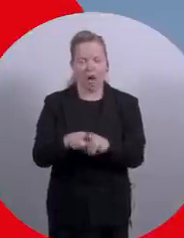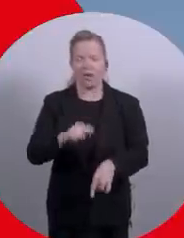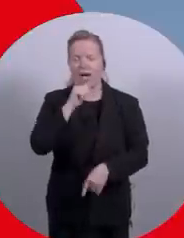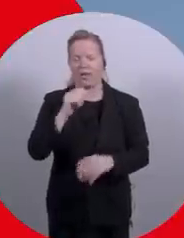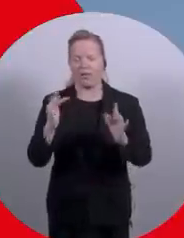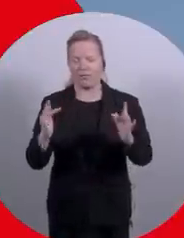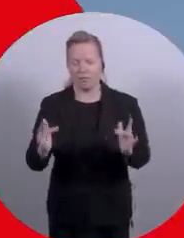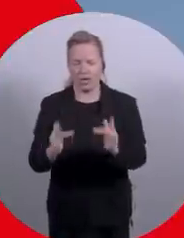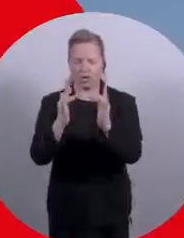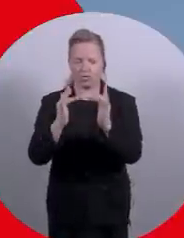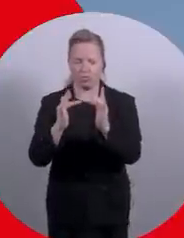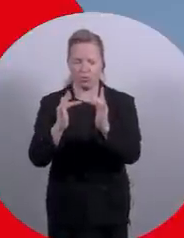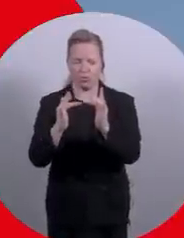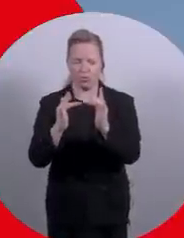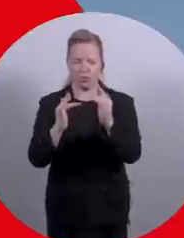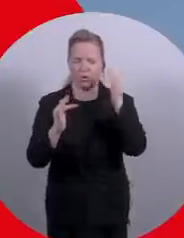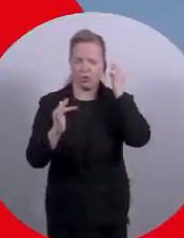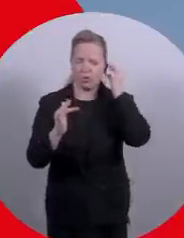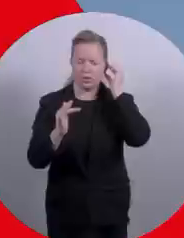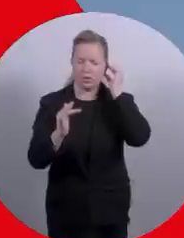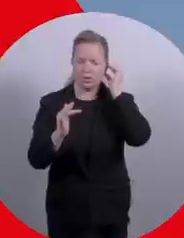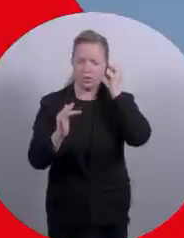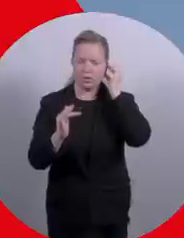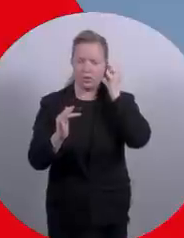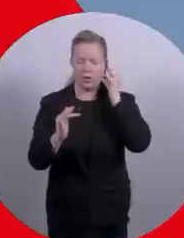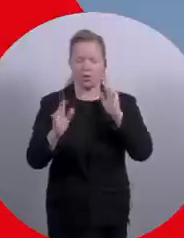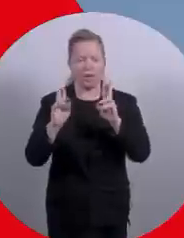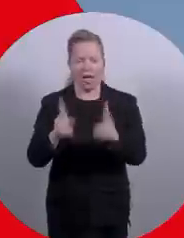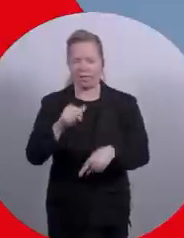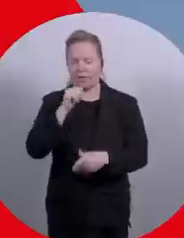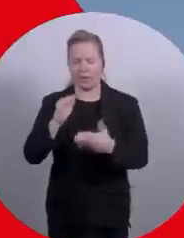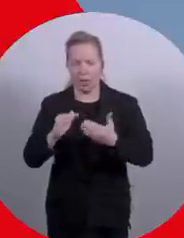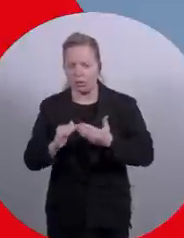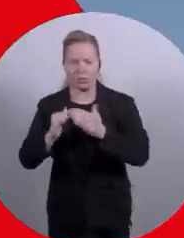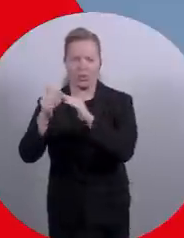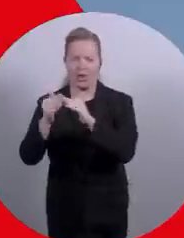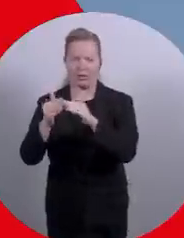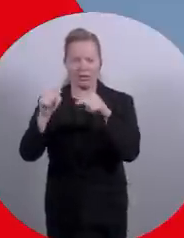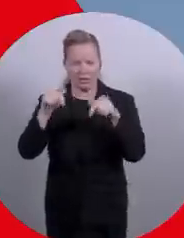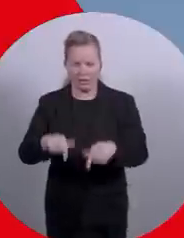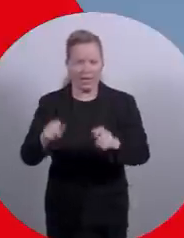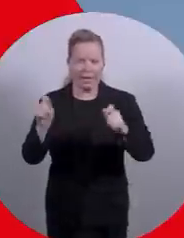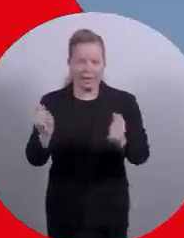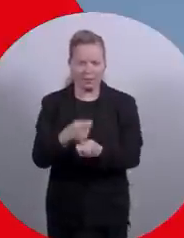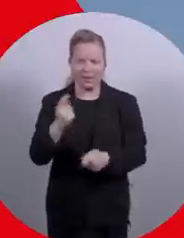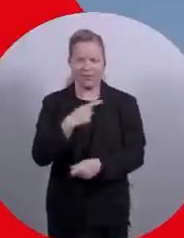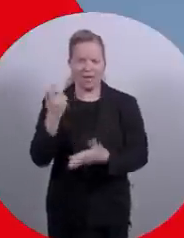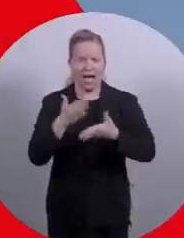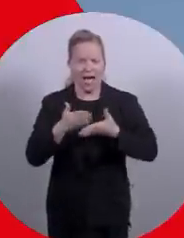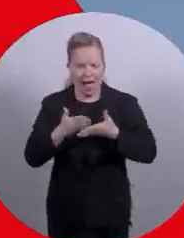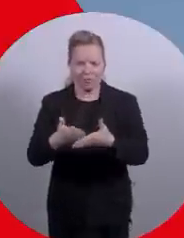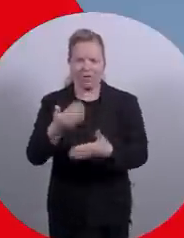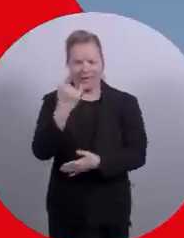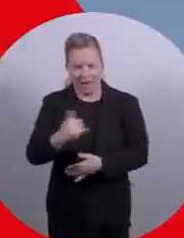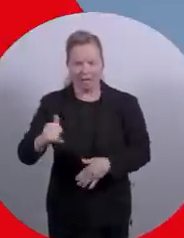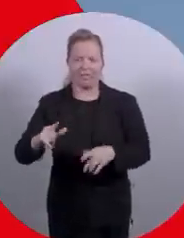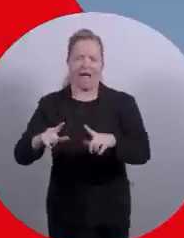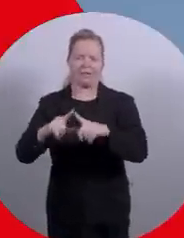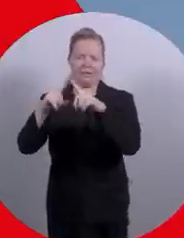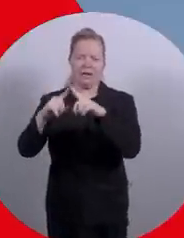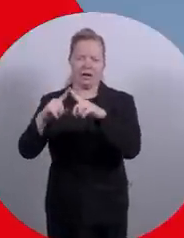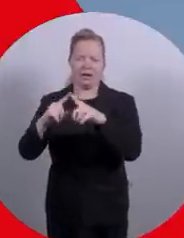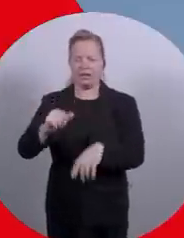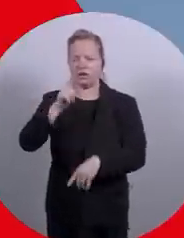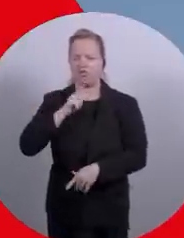Widerspruch des Helfens gibt und der Arbeit von außen herein konstruiert worden ist dann gibt es einfach nicht weil wir hoffen jeden interessiert nicht nur flüchten